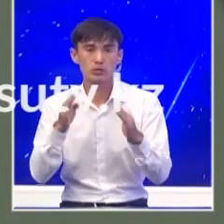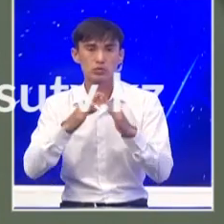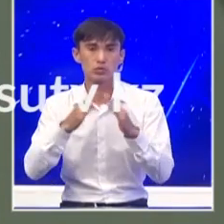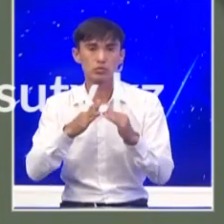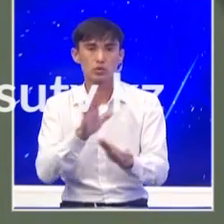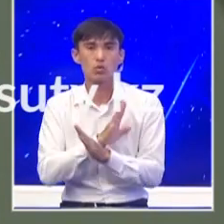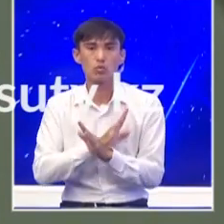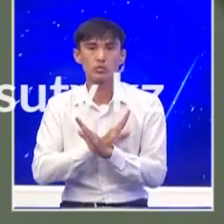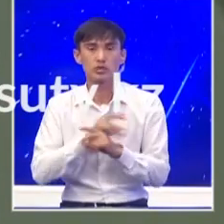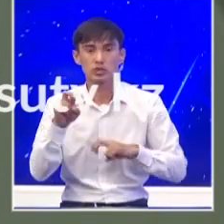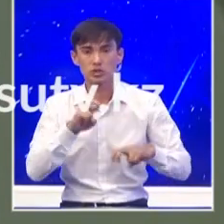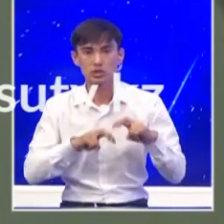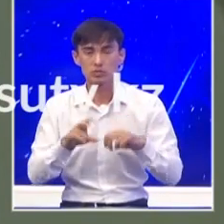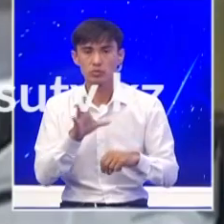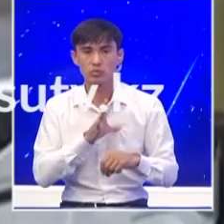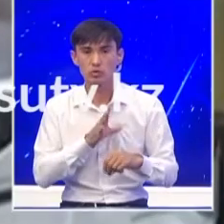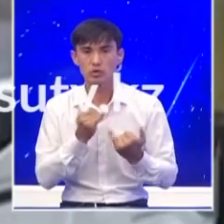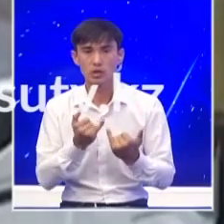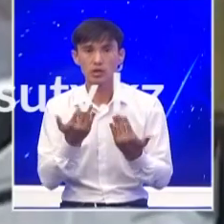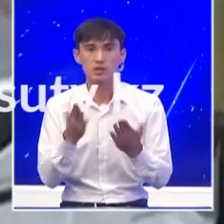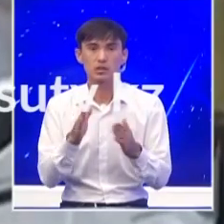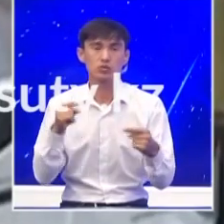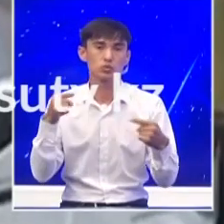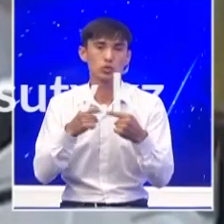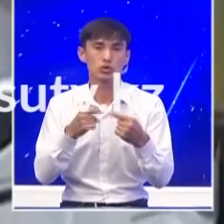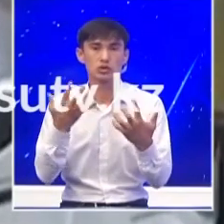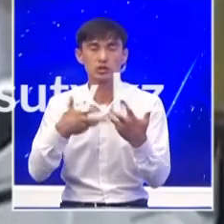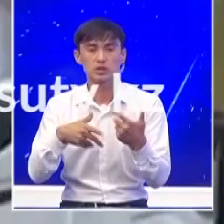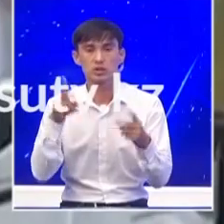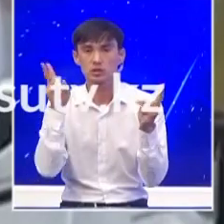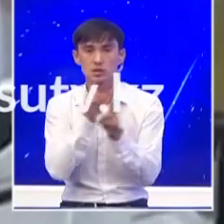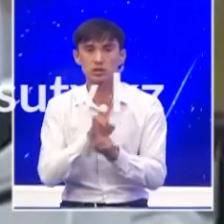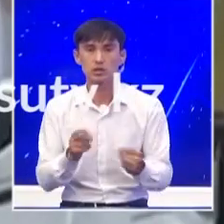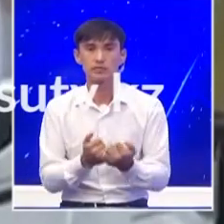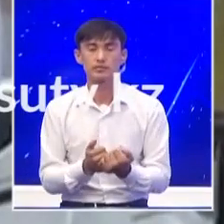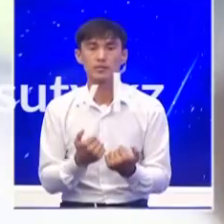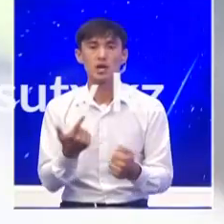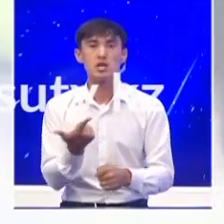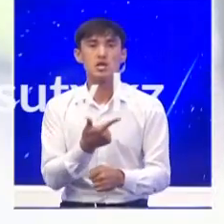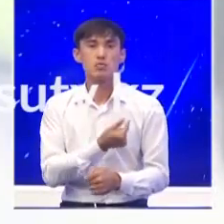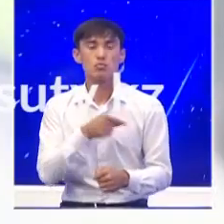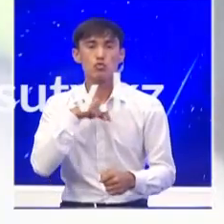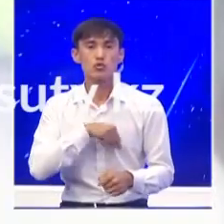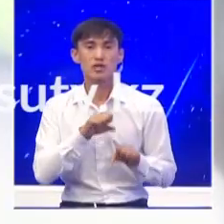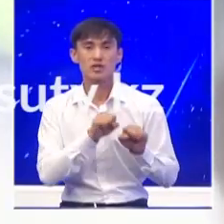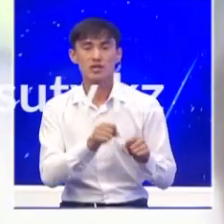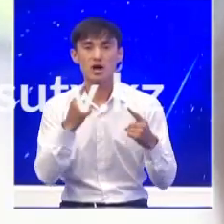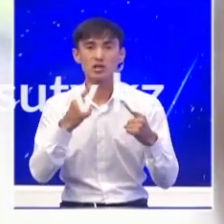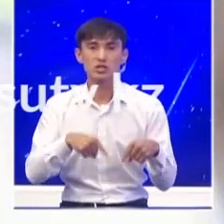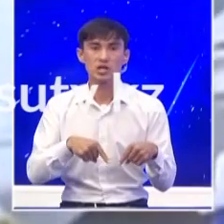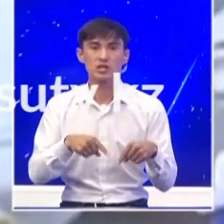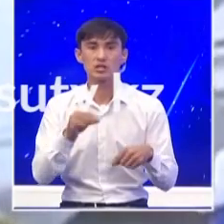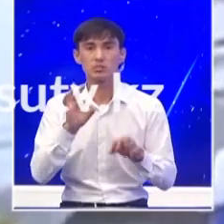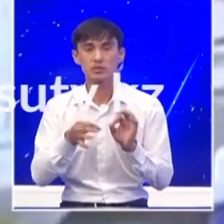жітім көрсеткішін зерттемек болған еді. Алайда нақты санын ешкім білмейтін болып шықты. Иммунитетті нашар, дұрыс тамақтанбайтын,